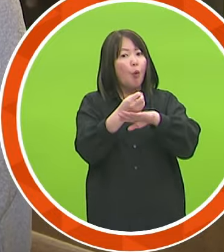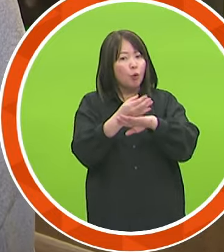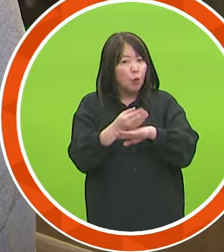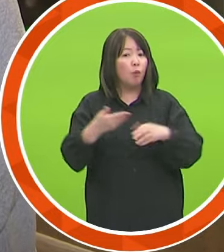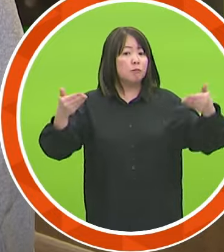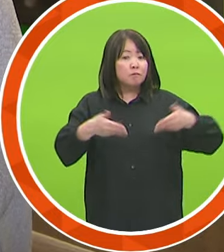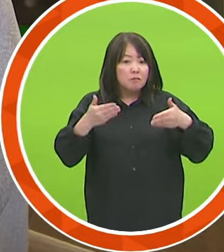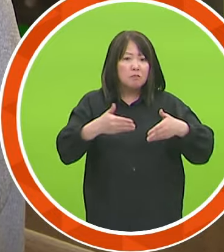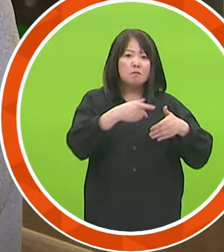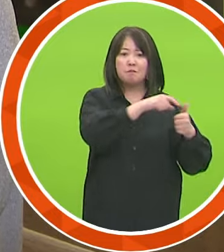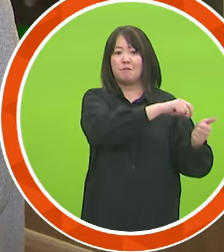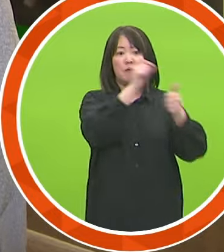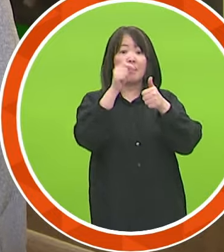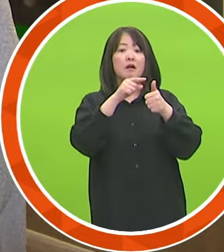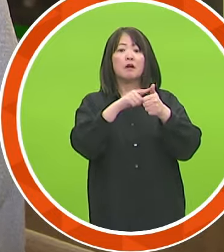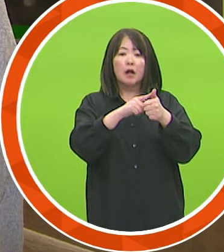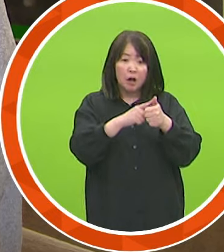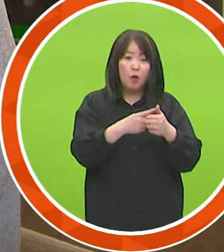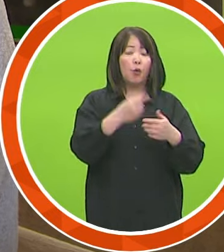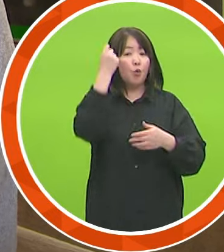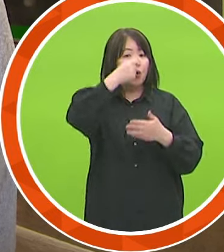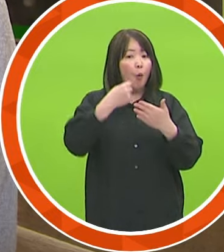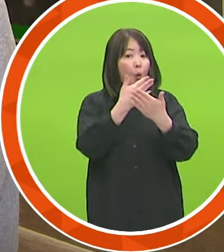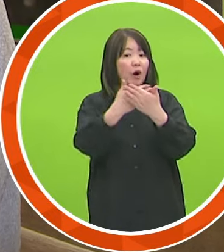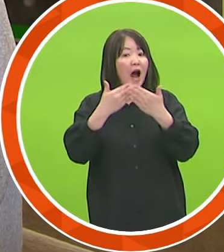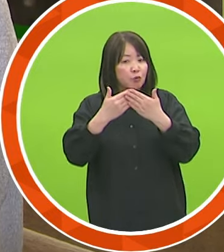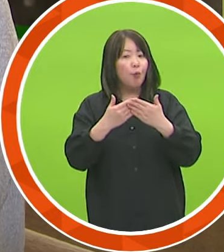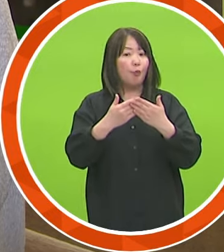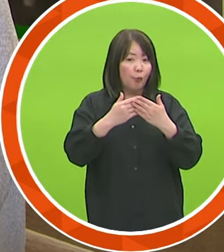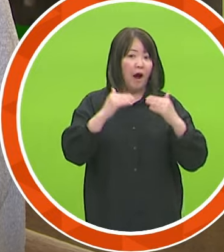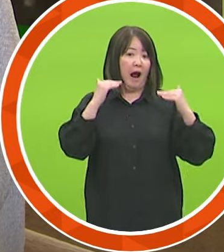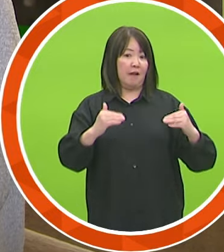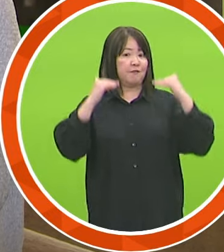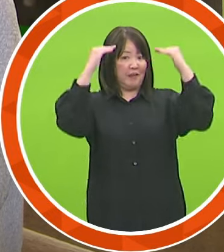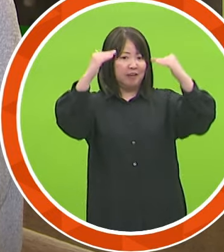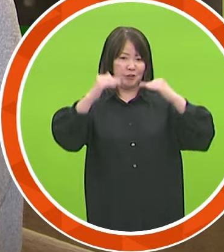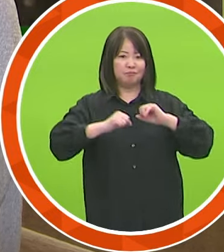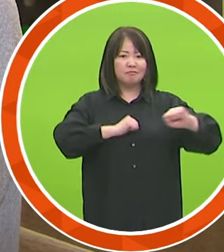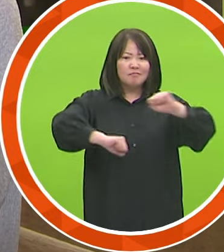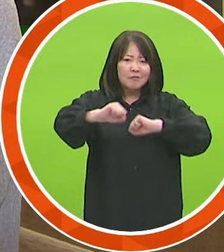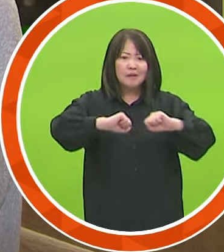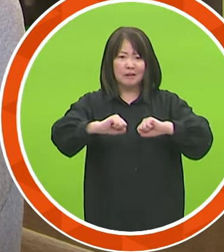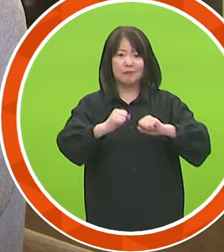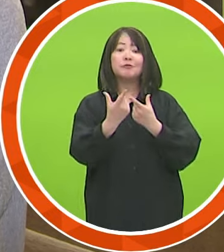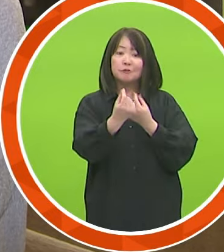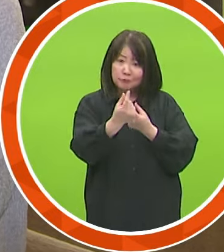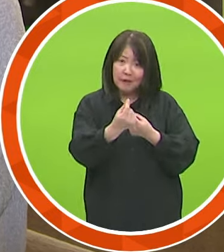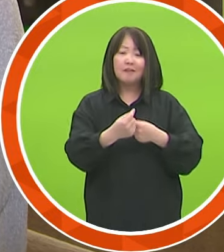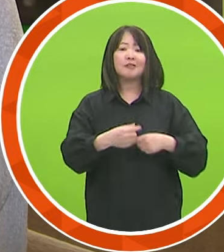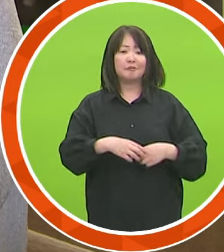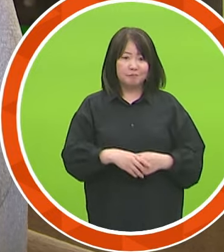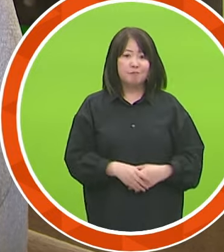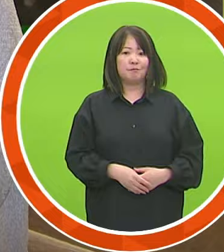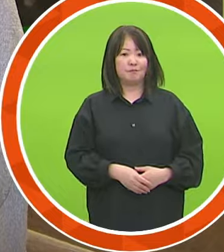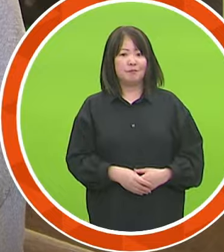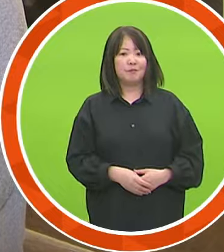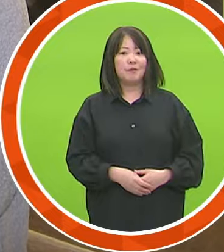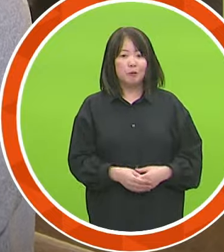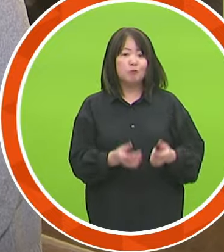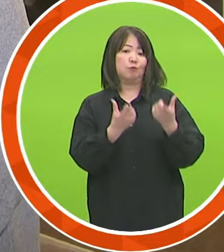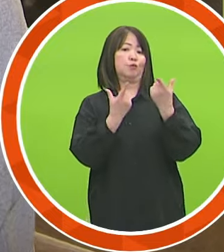といえば人間国宝の前身の帝室技芸院にも選ばれた日本近代洋菓子に大きく貢献した画家なんですよ